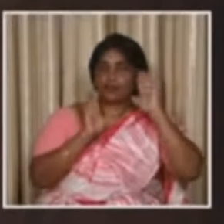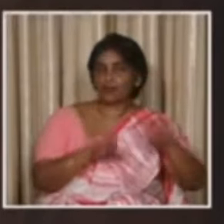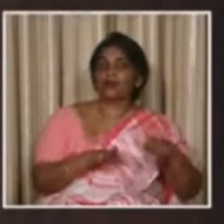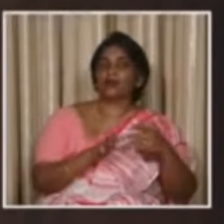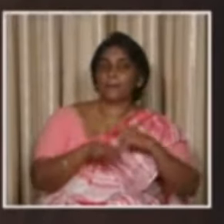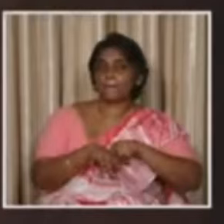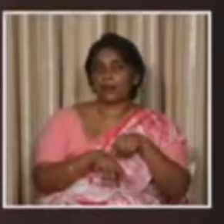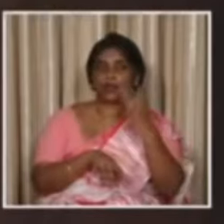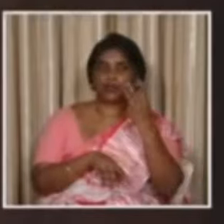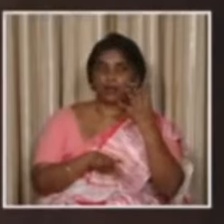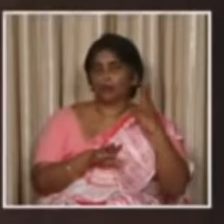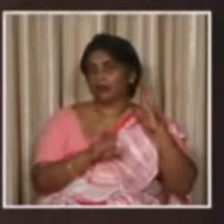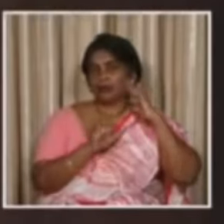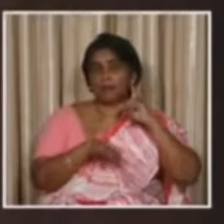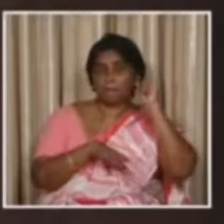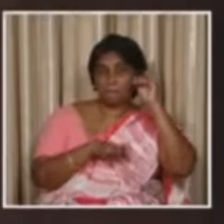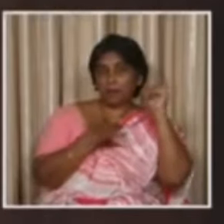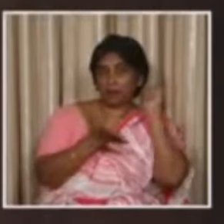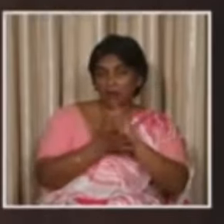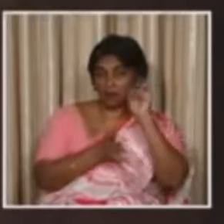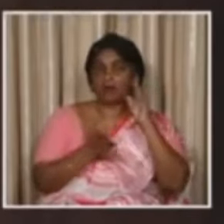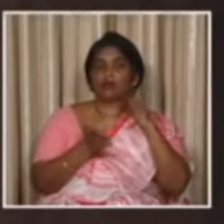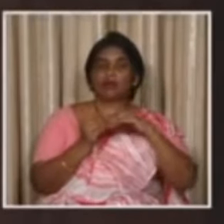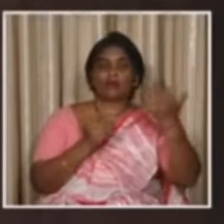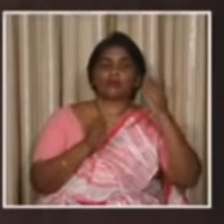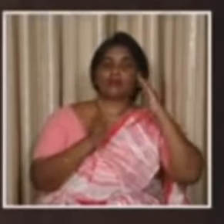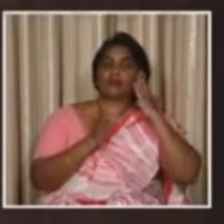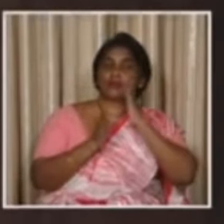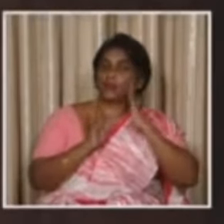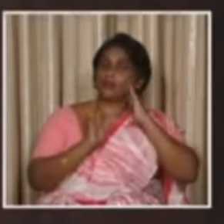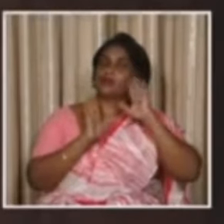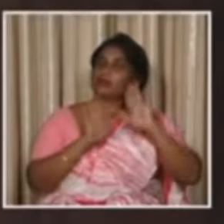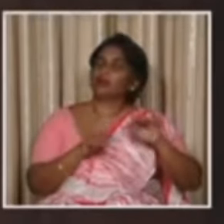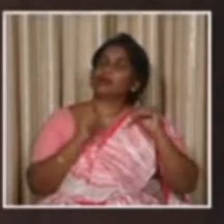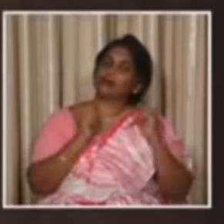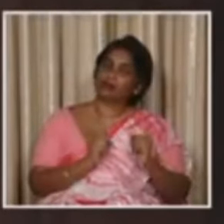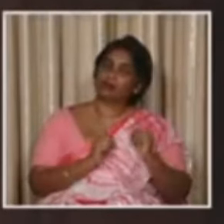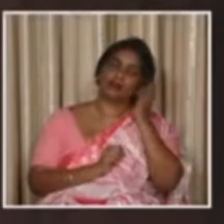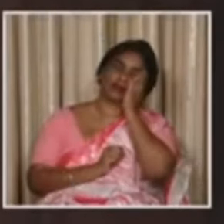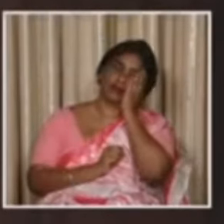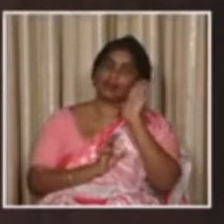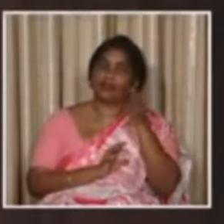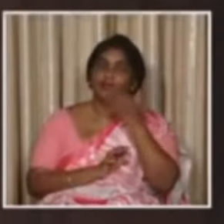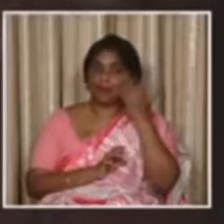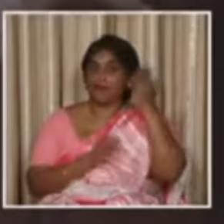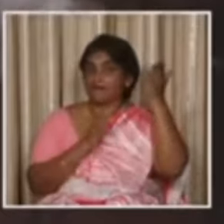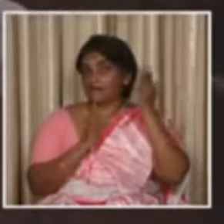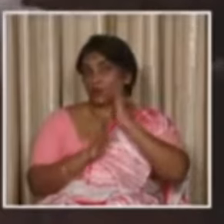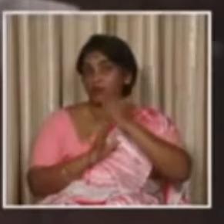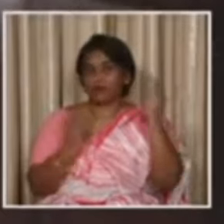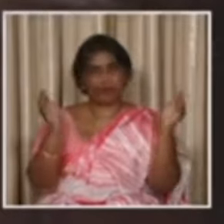පැය 3-4ක් 4-5ක් පරක් වෙනකොට ඇවිල්ලා සංචාරකයන්ට පාඩුවේ ගිහිල්ලා පොඩක් ඇලවෙලා නිදාගන්න පුළුවන් ස්ථාන හදලා තියෙනවා